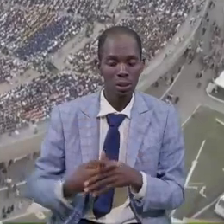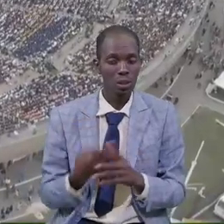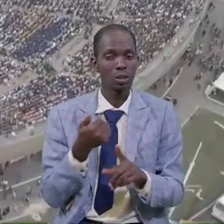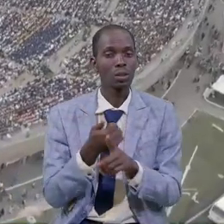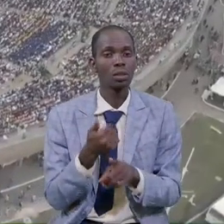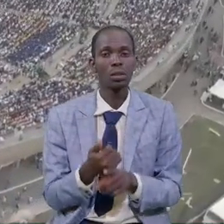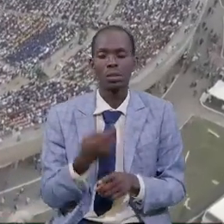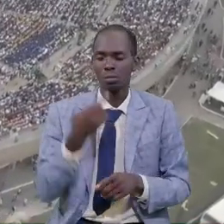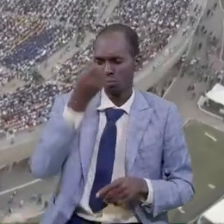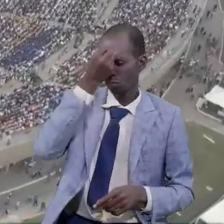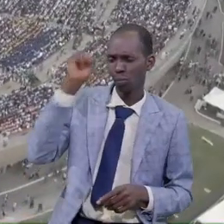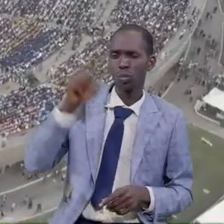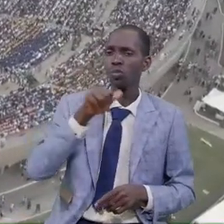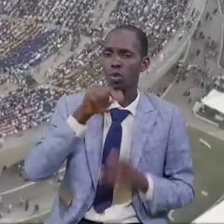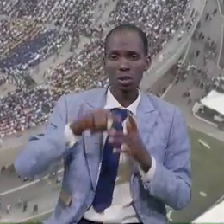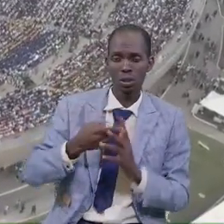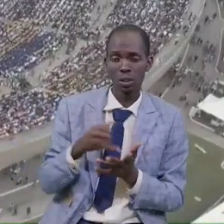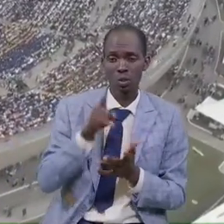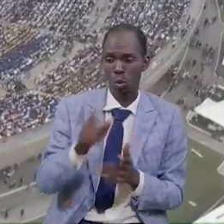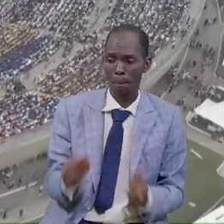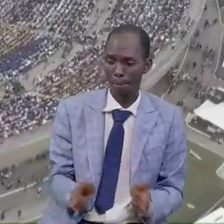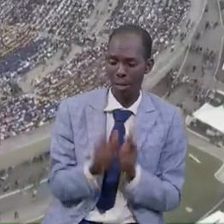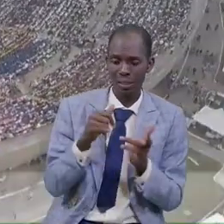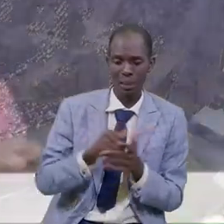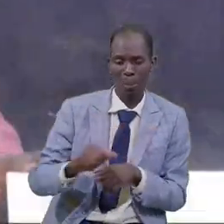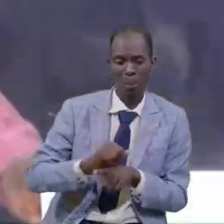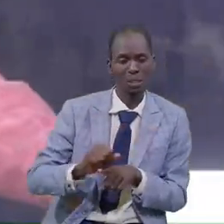Le manque de respect, tu n'as pas créé ça. Tu as rencontré ça ici.